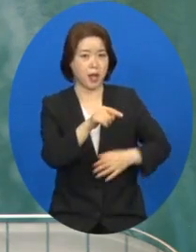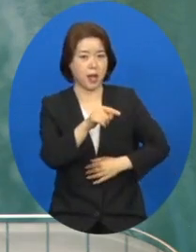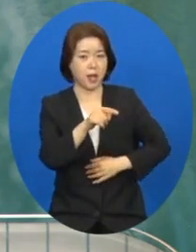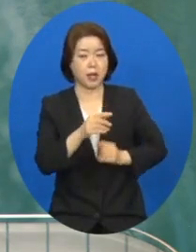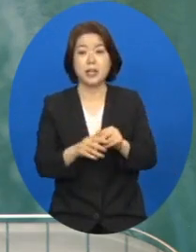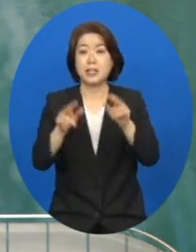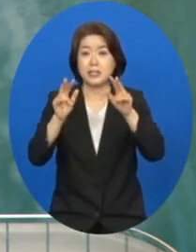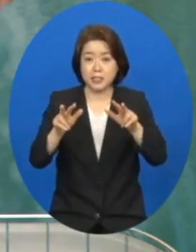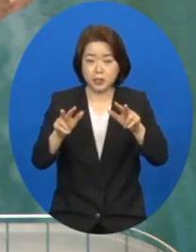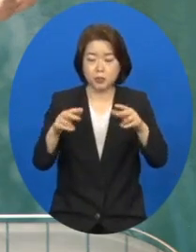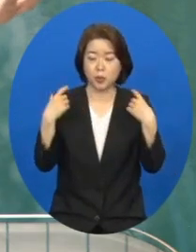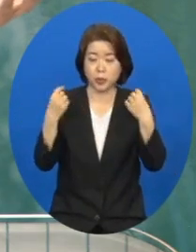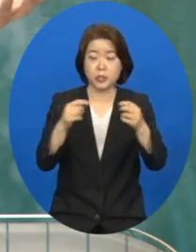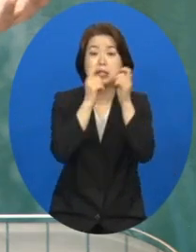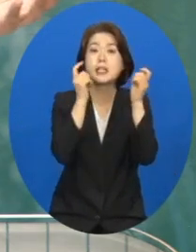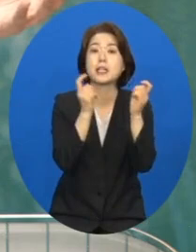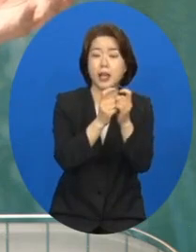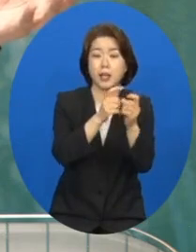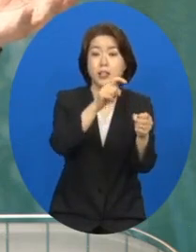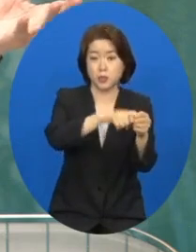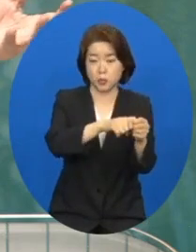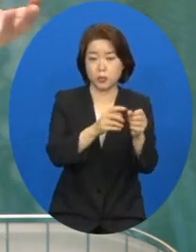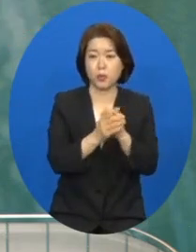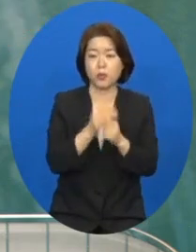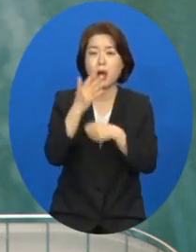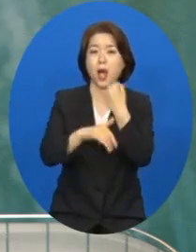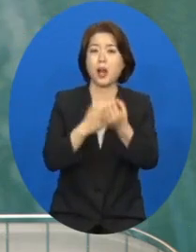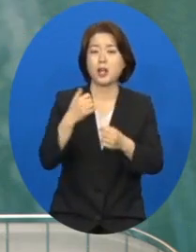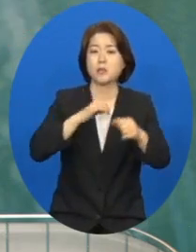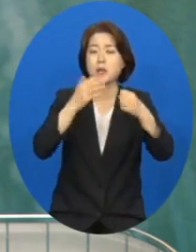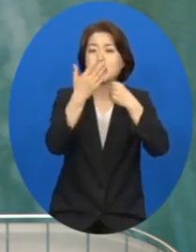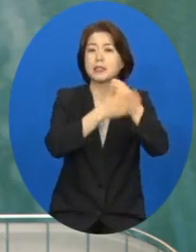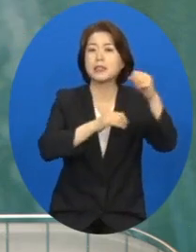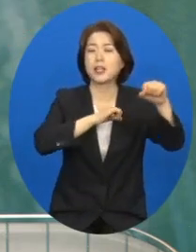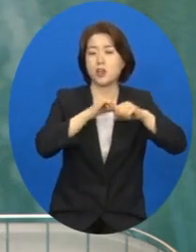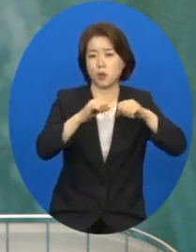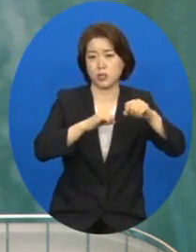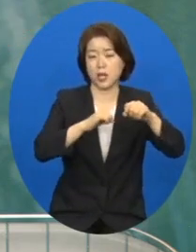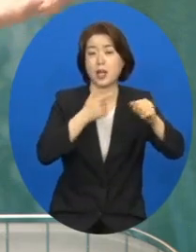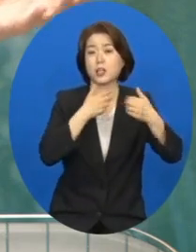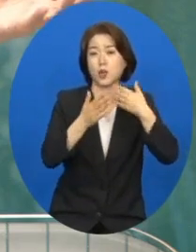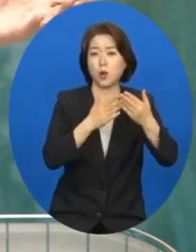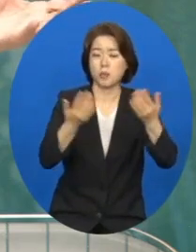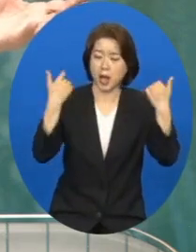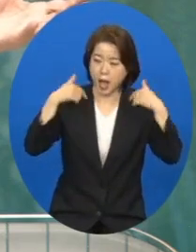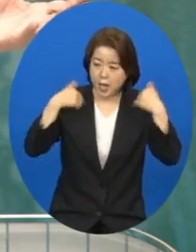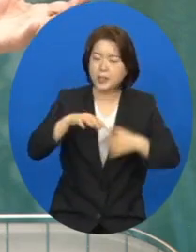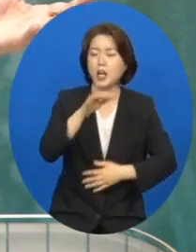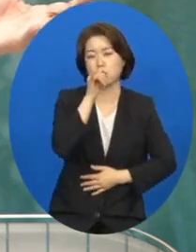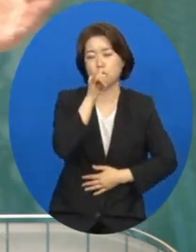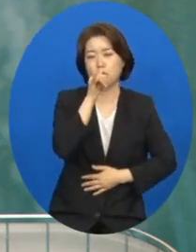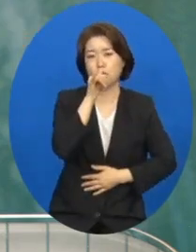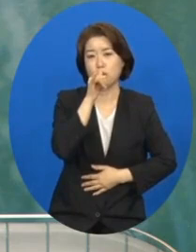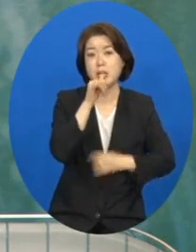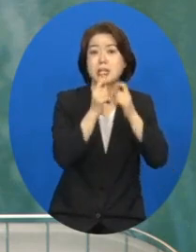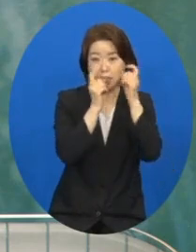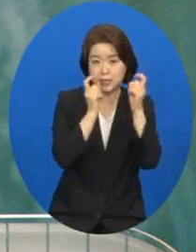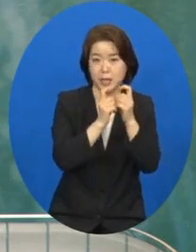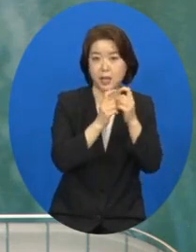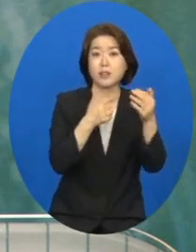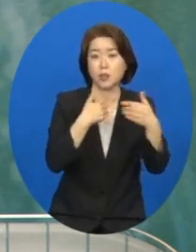개인적으로는 하나님의 은혜의 역사를 경험하는 이들이 어느 시대나 있으십니다.